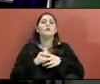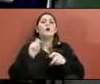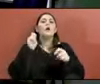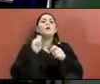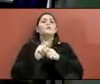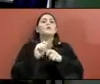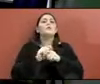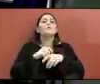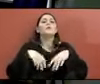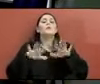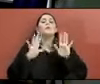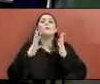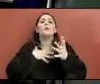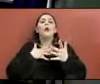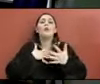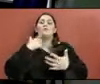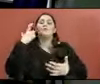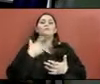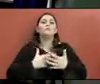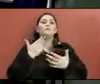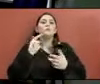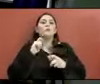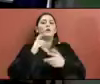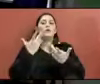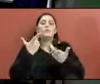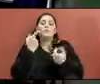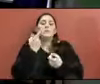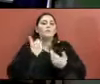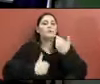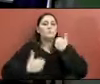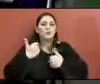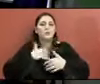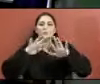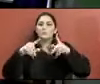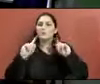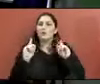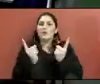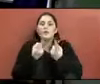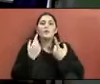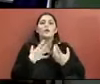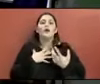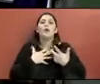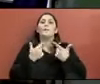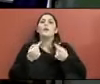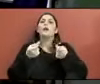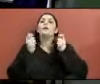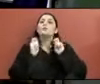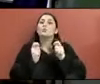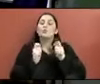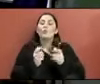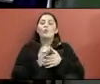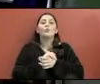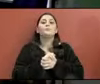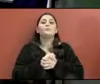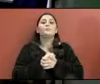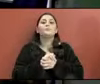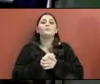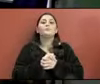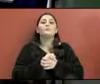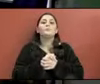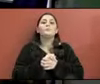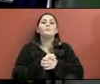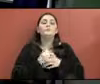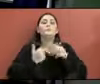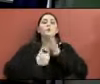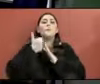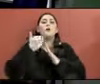güç hasarlar bırakıyor bildiğiniz üzere. Daire başkanımızın da doktor olması sebebiyle daire başkanımız dedi ki biz